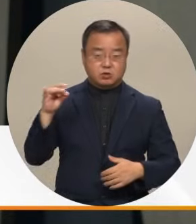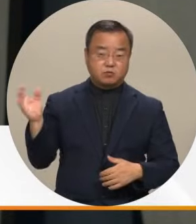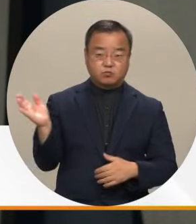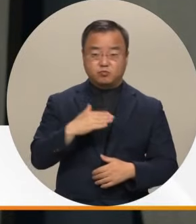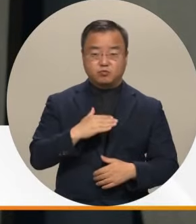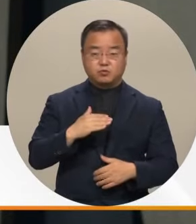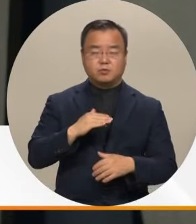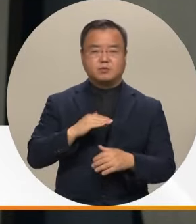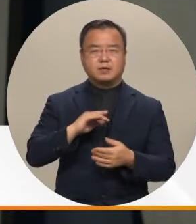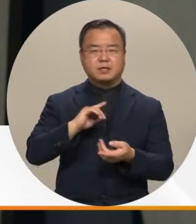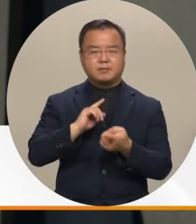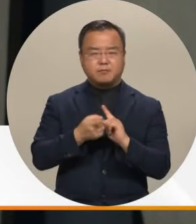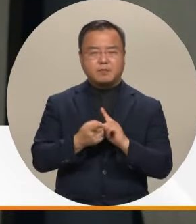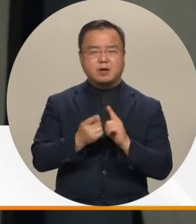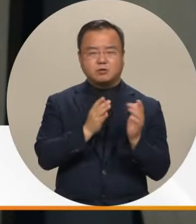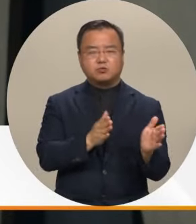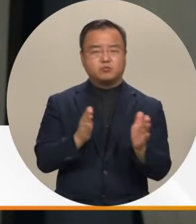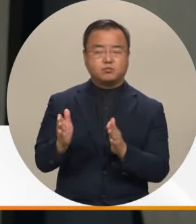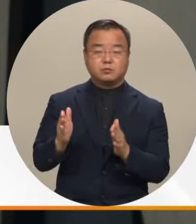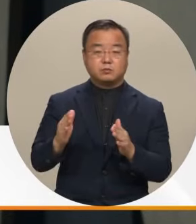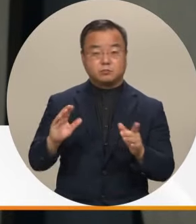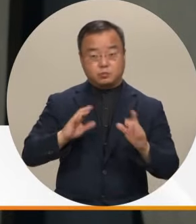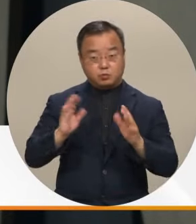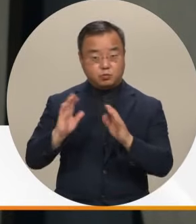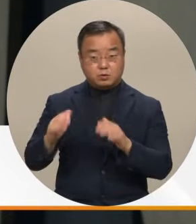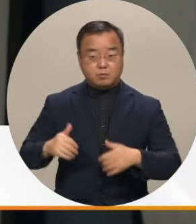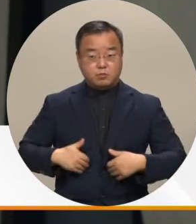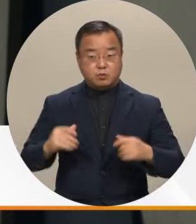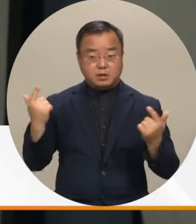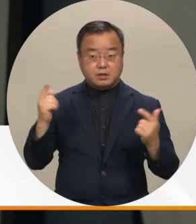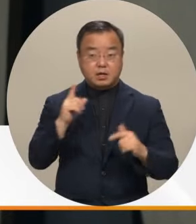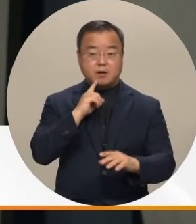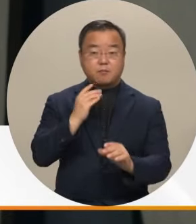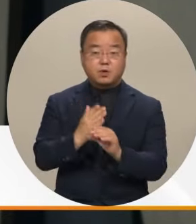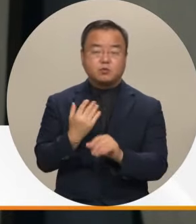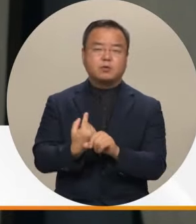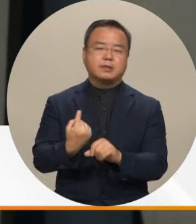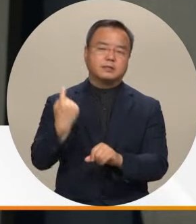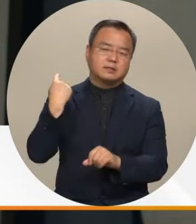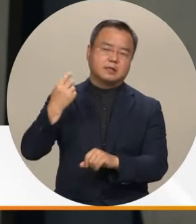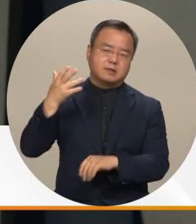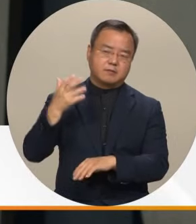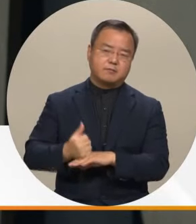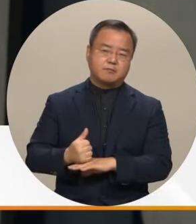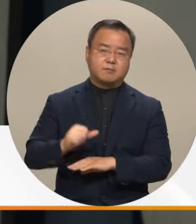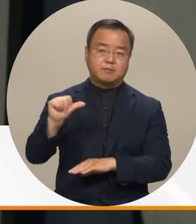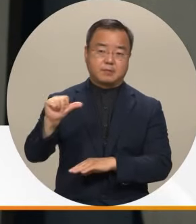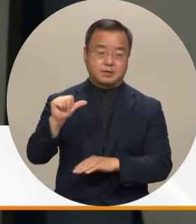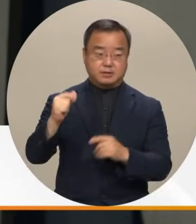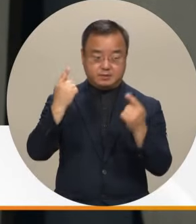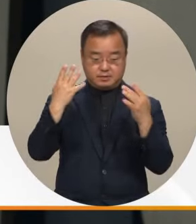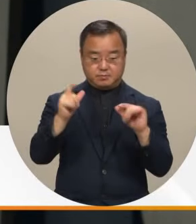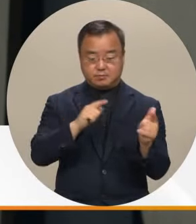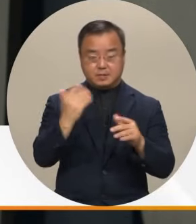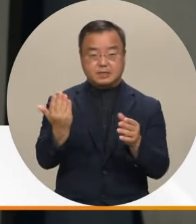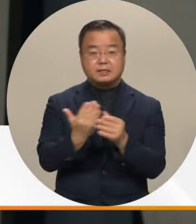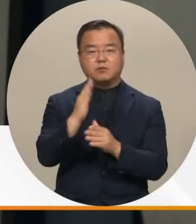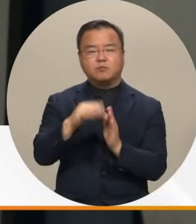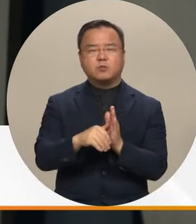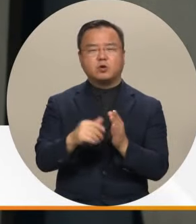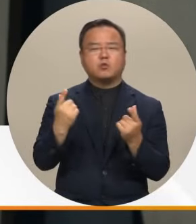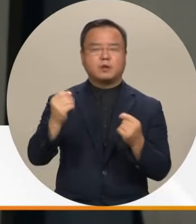대치하는 거를 다시 논의를 해야 되는 거 아니냐 하는 부분이 있어서 지금 작년 말에 다섯 개 대학권이 나왔을 때도 똑같은 이야기가 불거